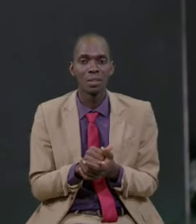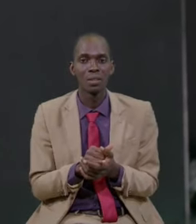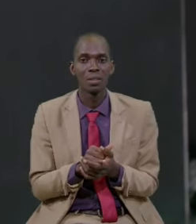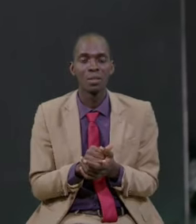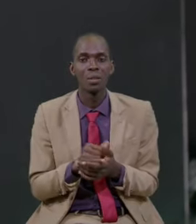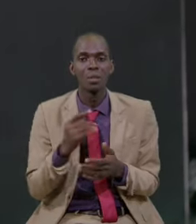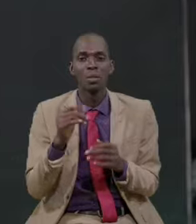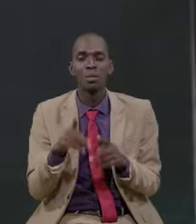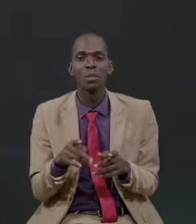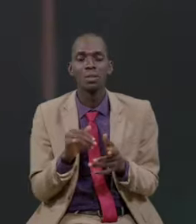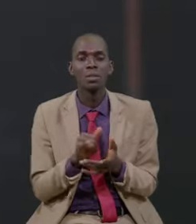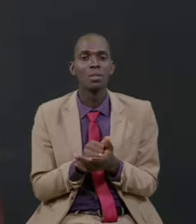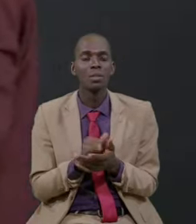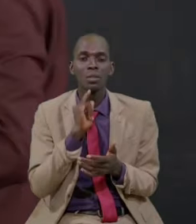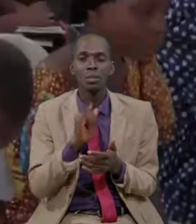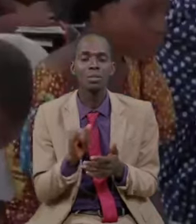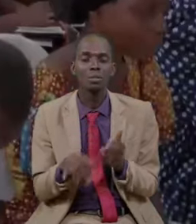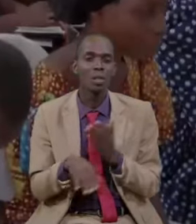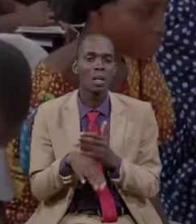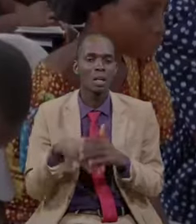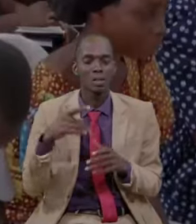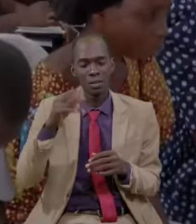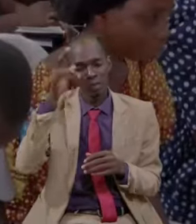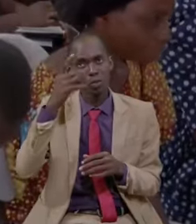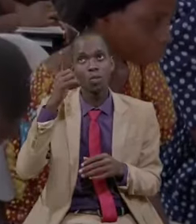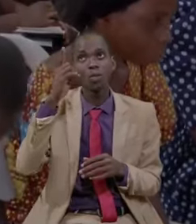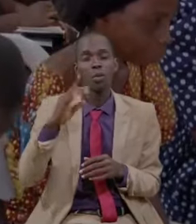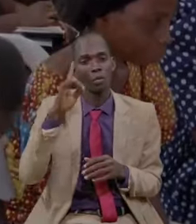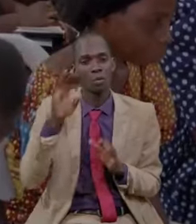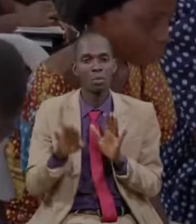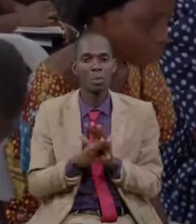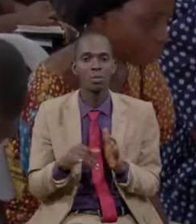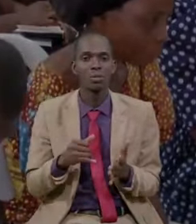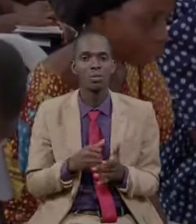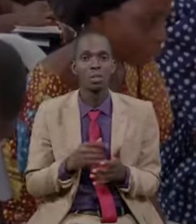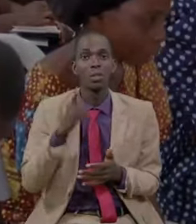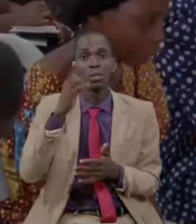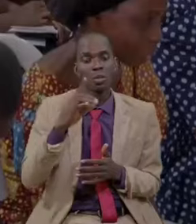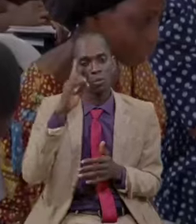et que Dieu n'ose, que Dieu n'ose,